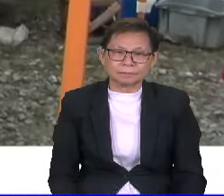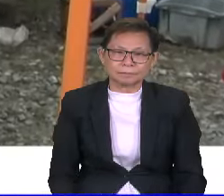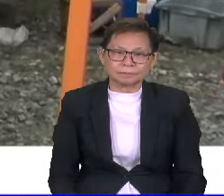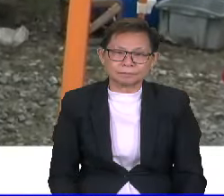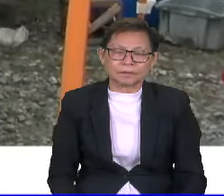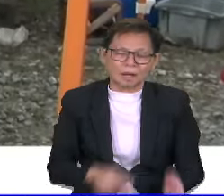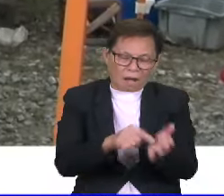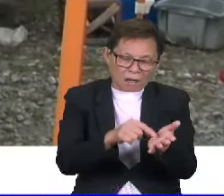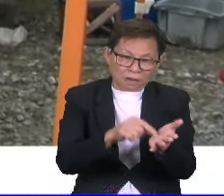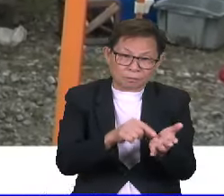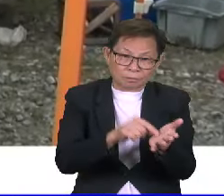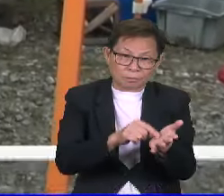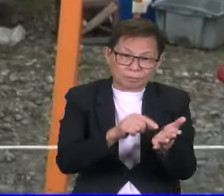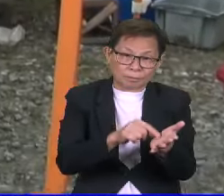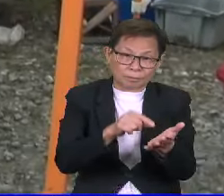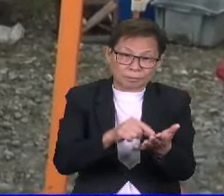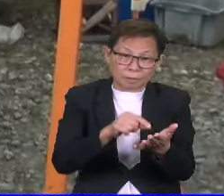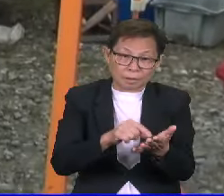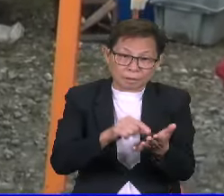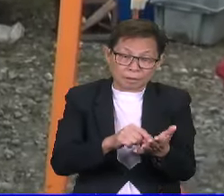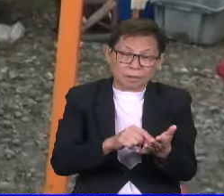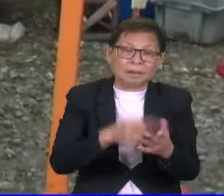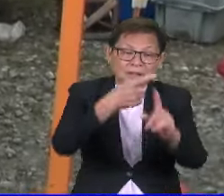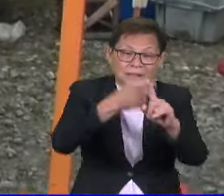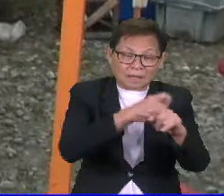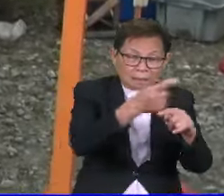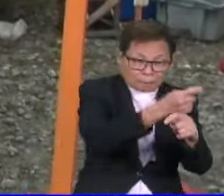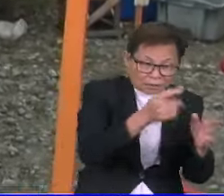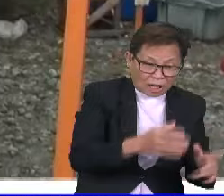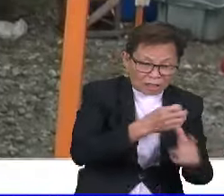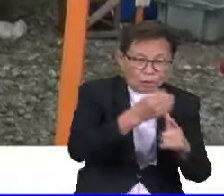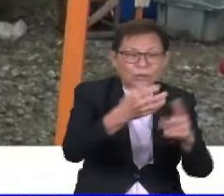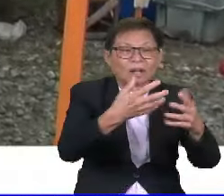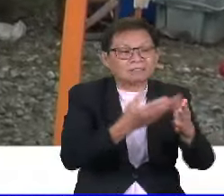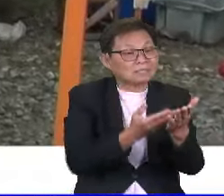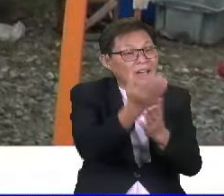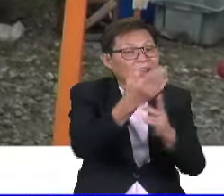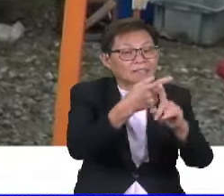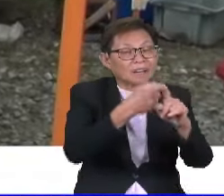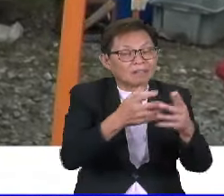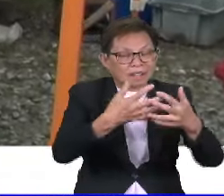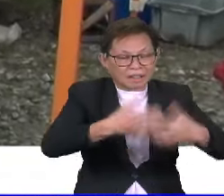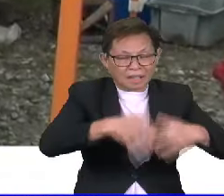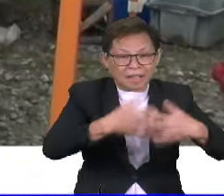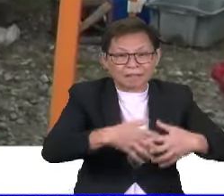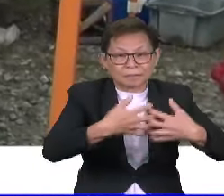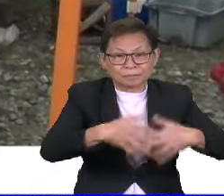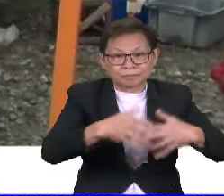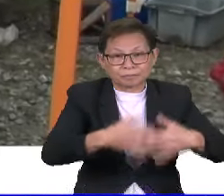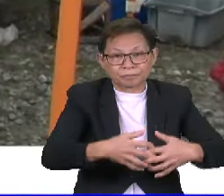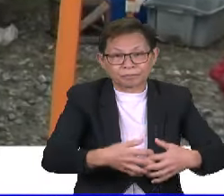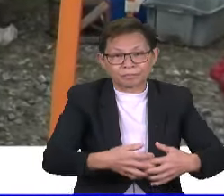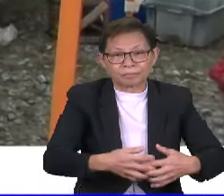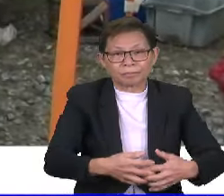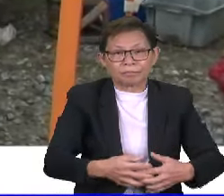mana kalau ayam tu daripada peternak ataupun yang kilang, daripada kilang. Ataupun kalau sayur pun